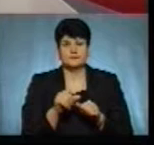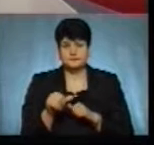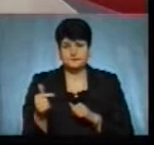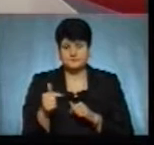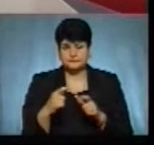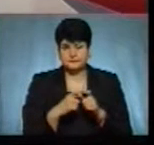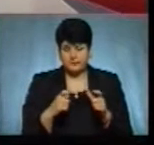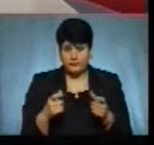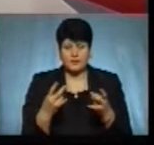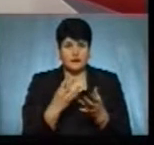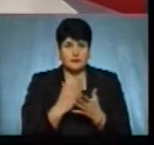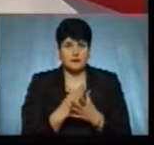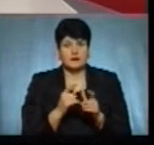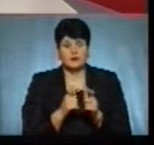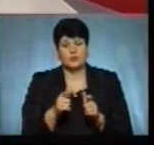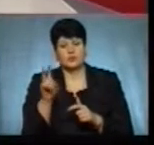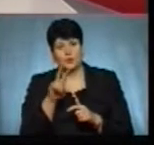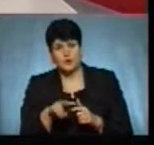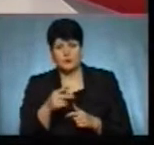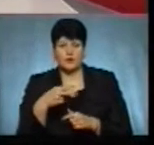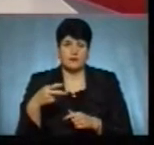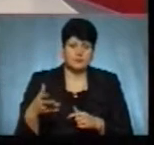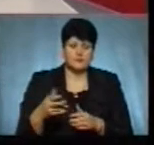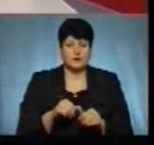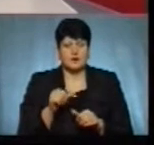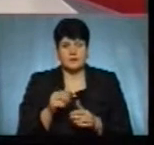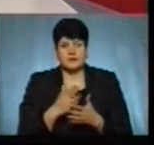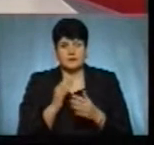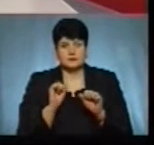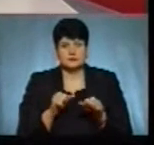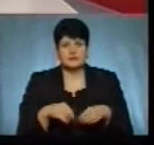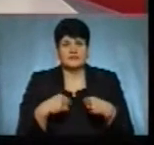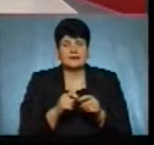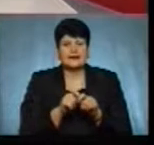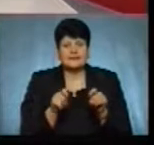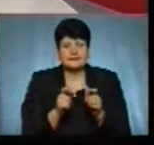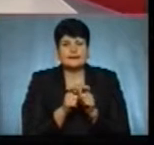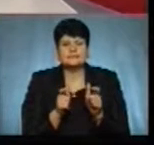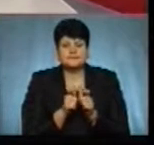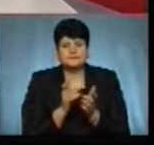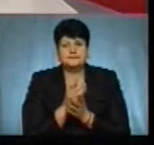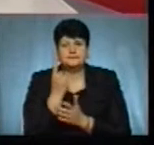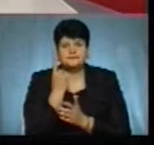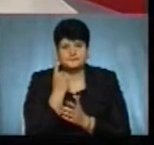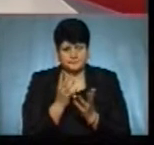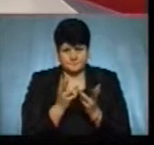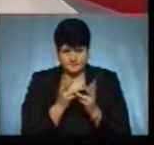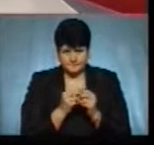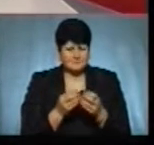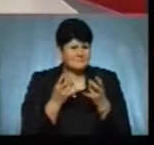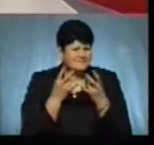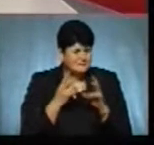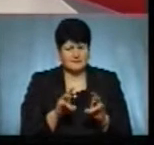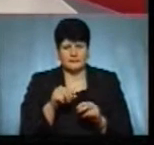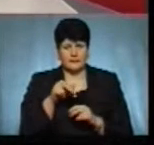і карточку в доларах чи в євро. Деякі банки вам дають можливість відкрити віртуальну карточку, що ви, маючи один рахунок, навіть не потрібно вам йти в